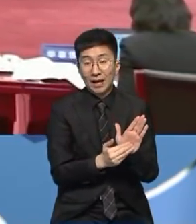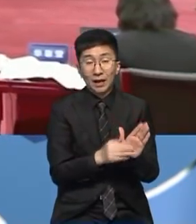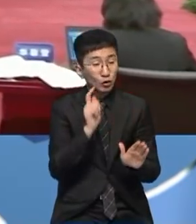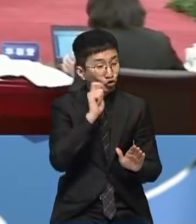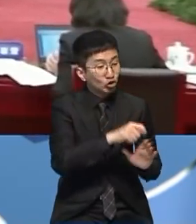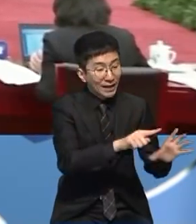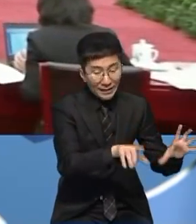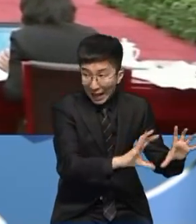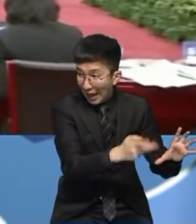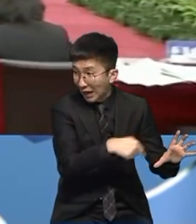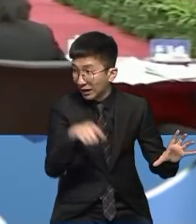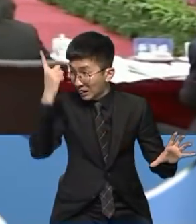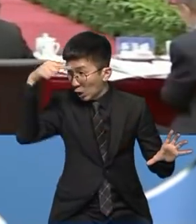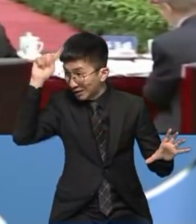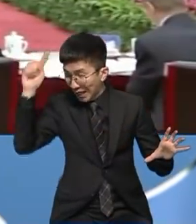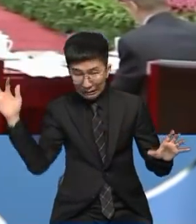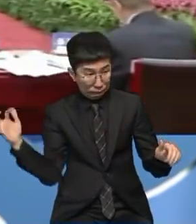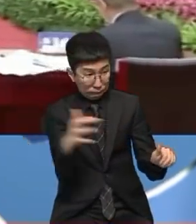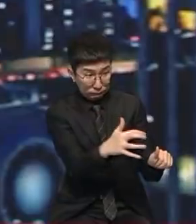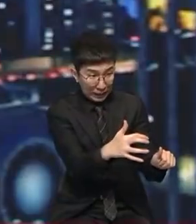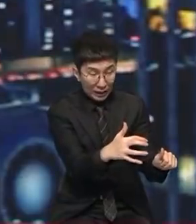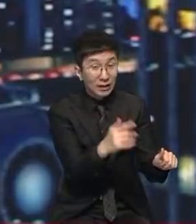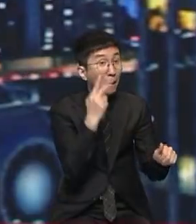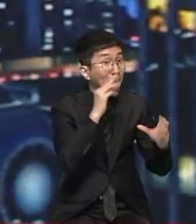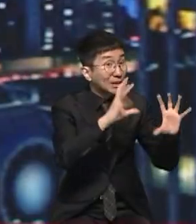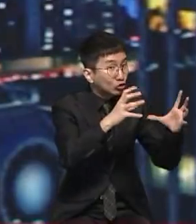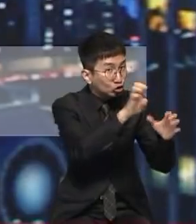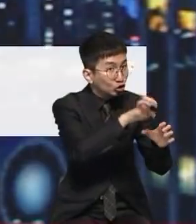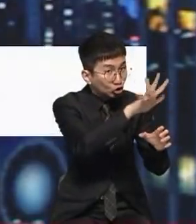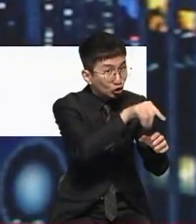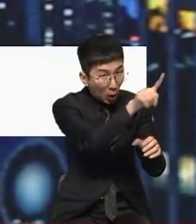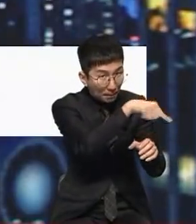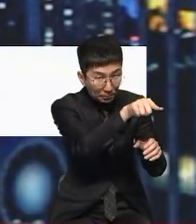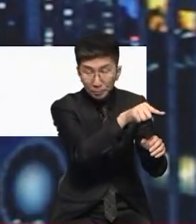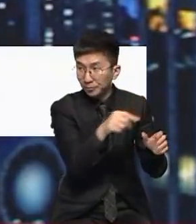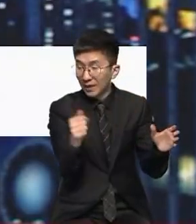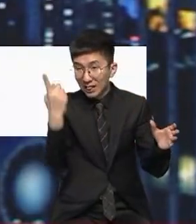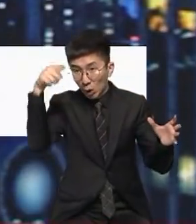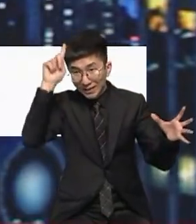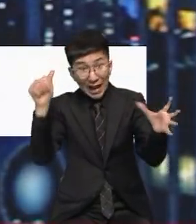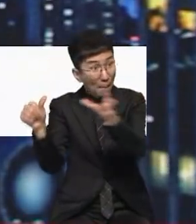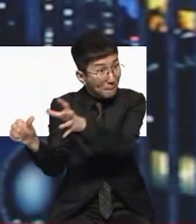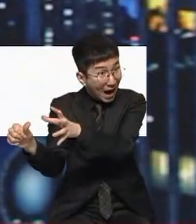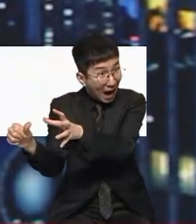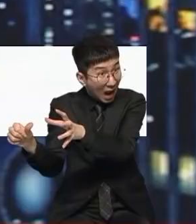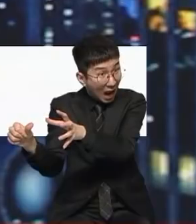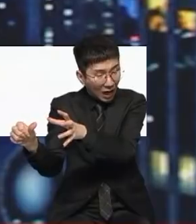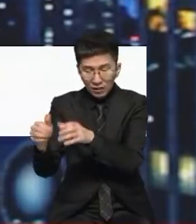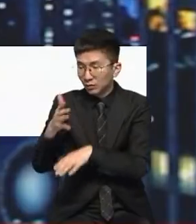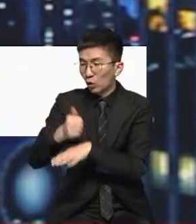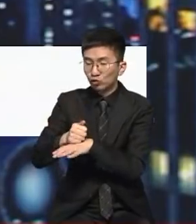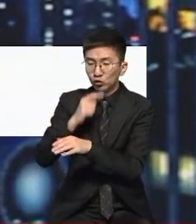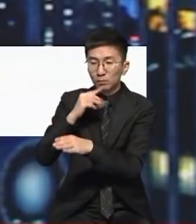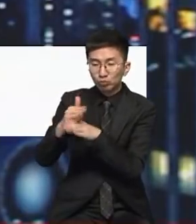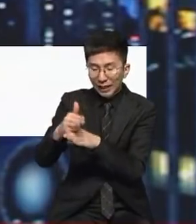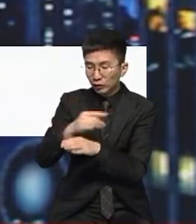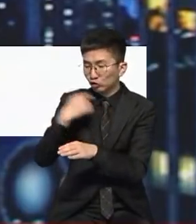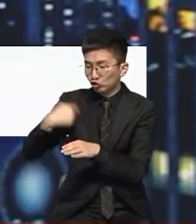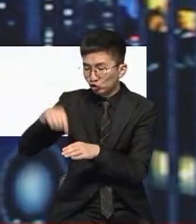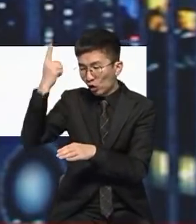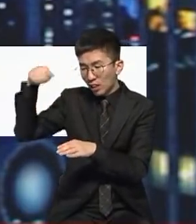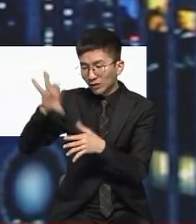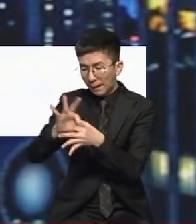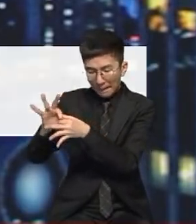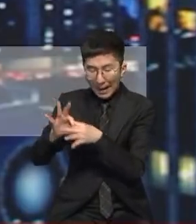우크라이나 사태를 고리로 미국과 서방이 자신들을 압박하려 하니까 북중러가 한 배를 타려 한다,